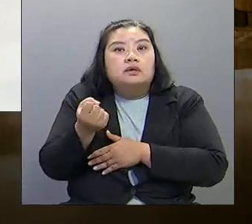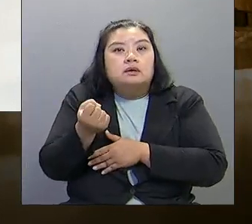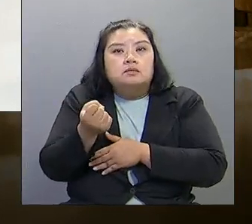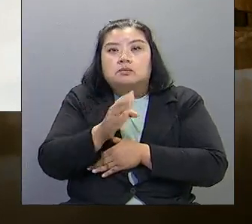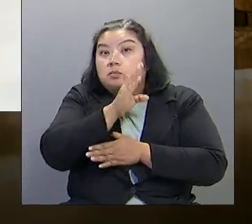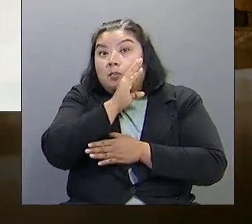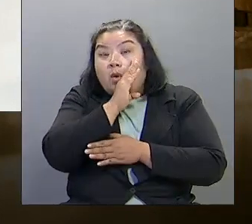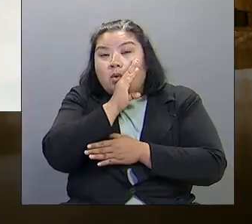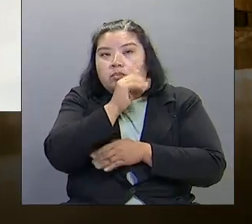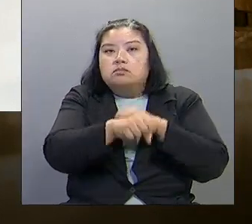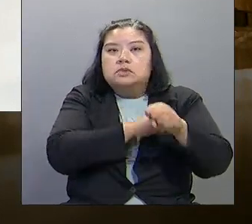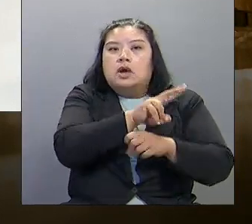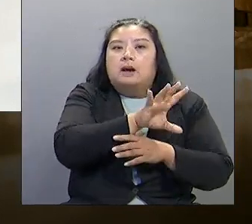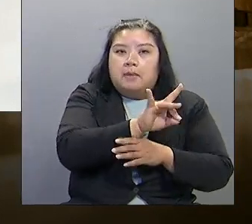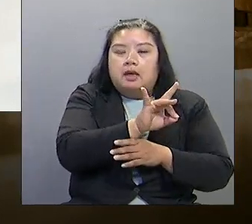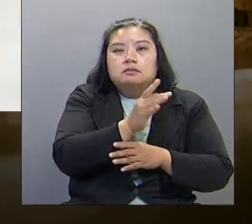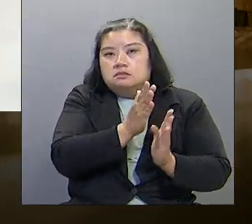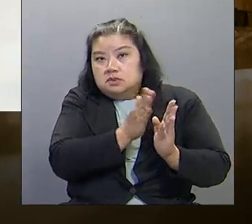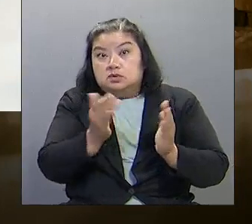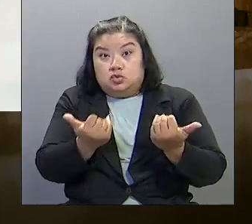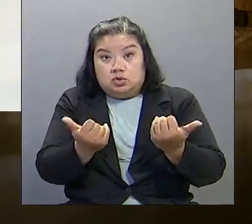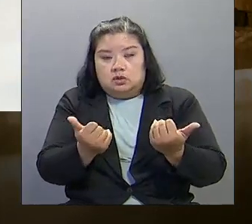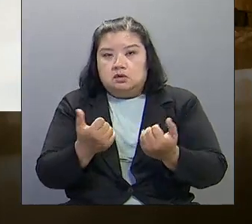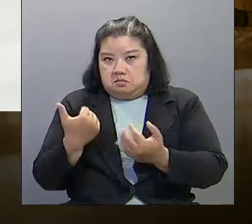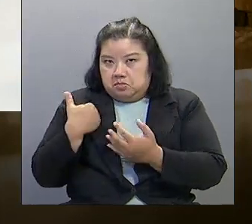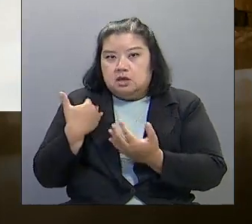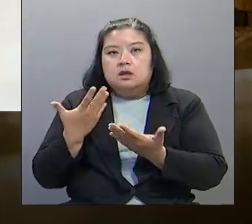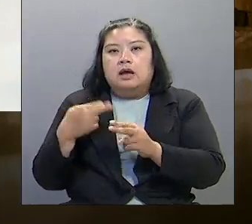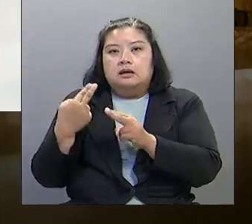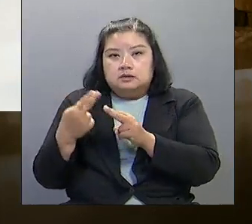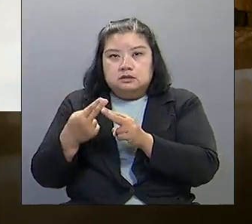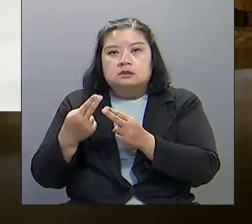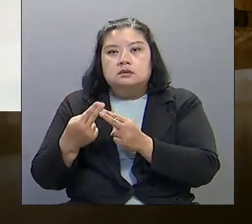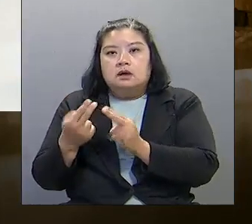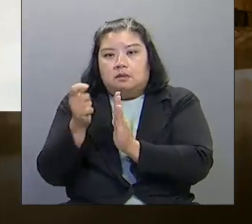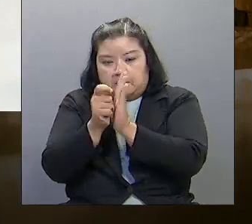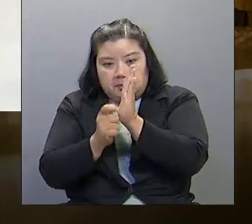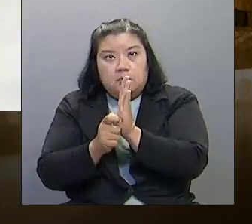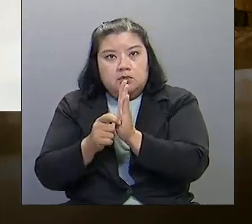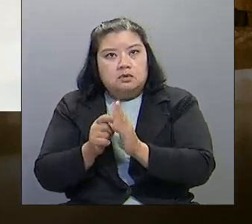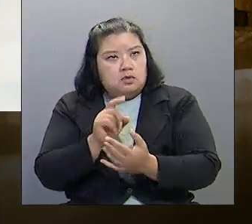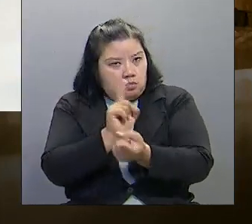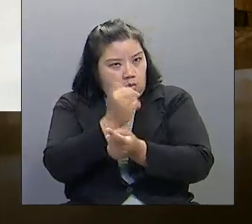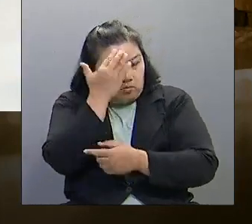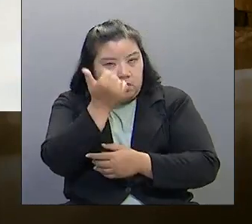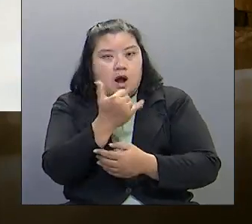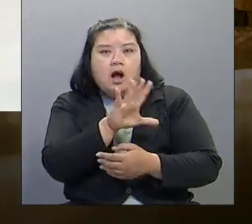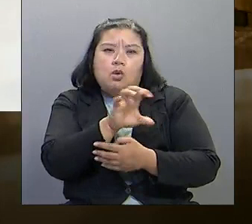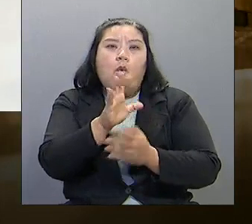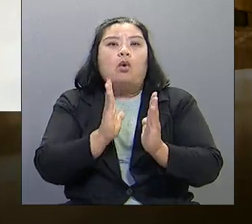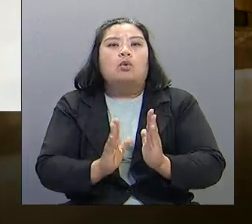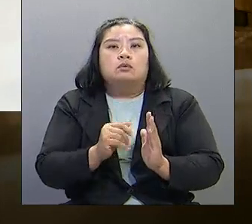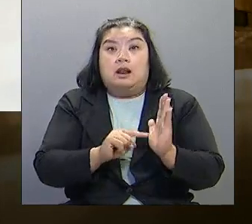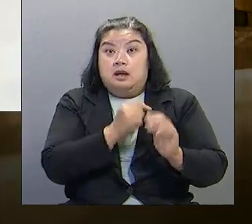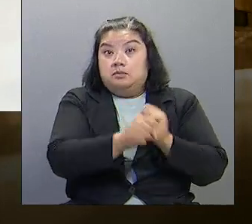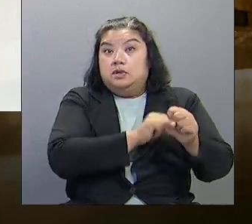นถึง65นะคะมีหนังสือให้ผู้ถือหุ้นและนิติบุคคลชี้แจงข้อเท็จจริงไป500ถึง600รายตั้งแต่ปี58จน